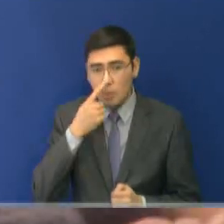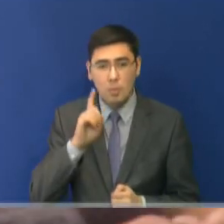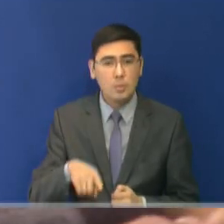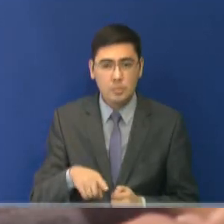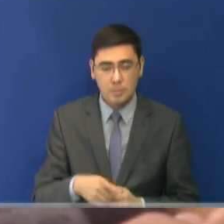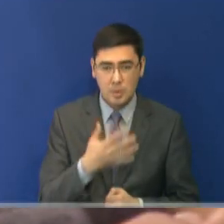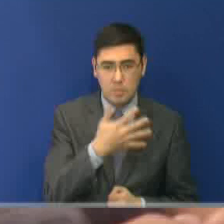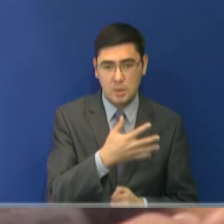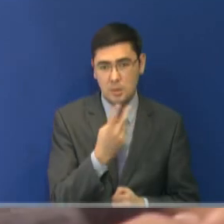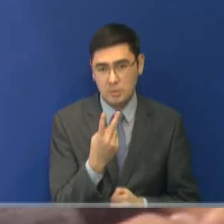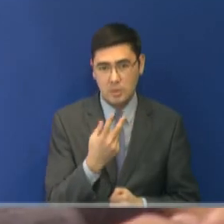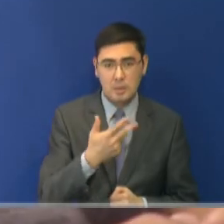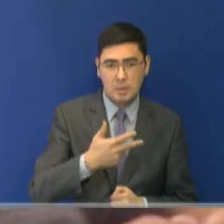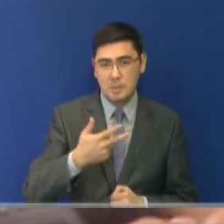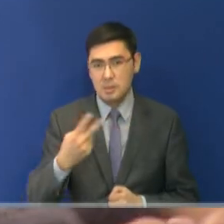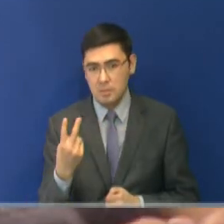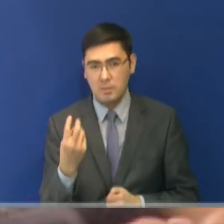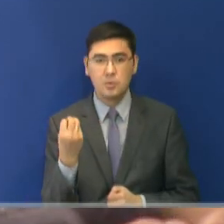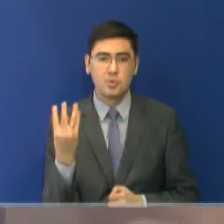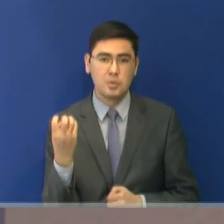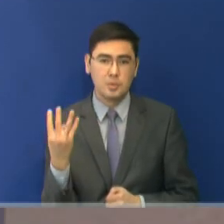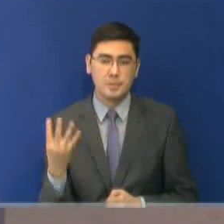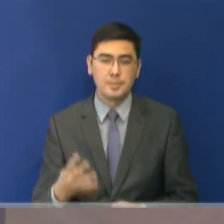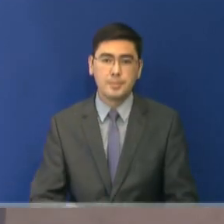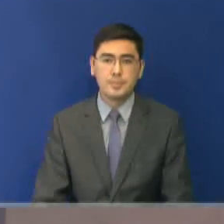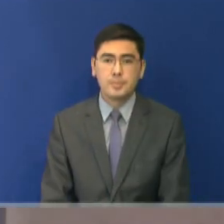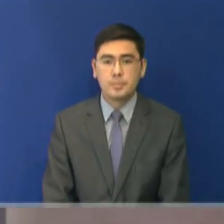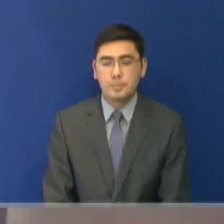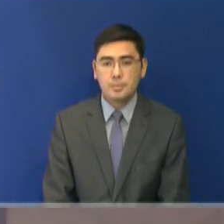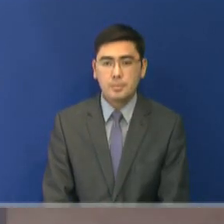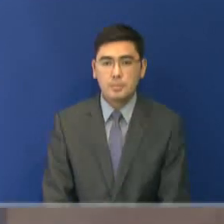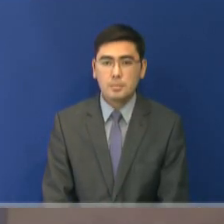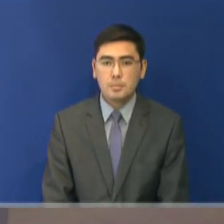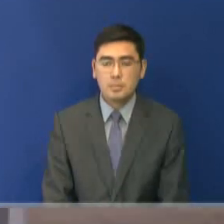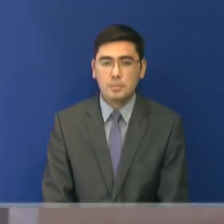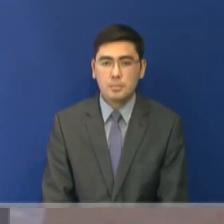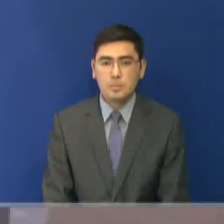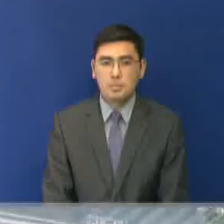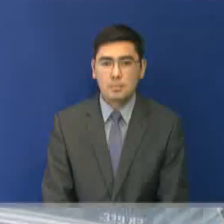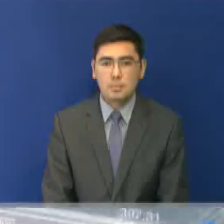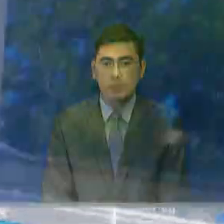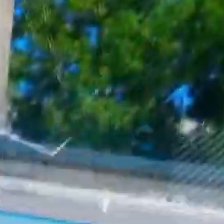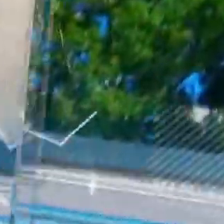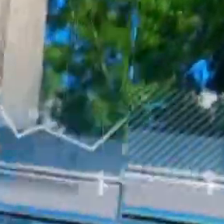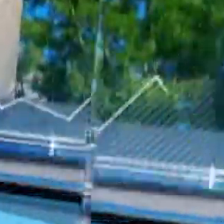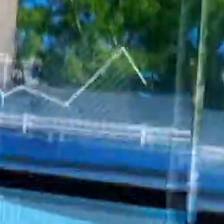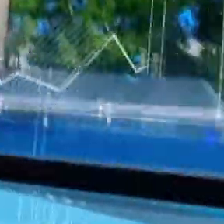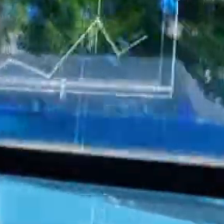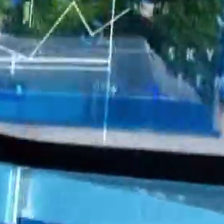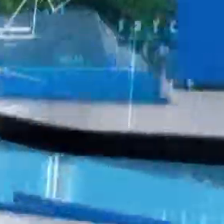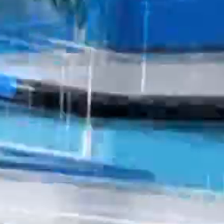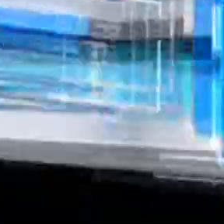номеру 52 32 14. Бахытгүл Газиз, Лаура Аслыжанова, Куаныш Амантайұлы.